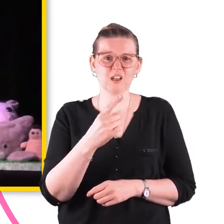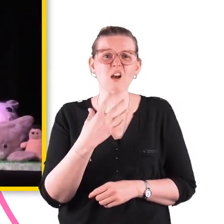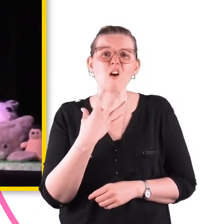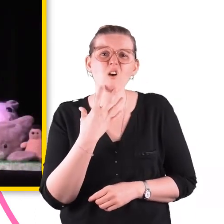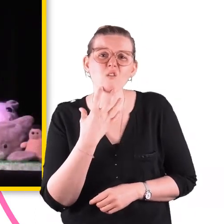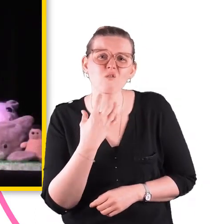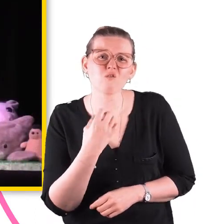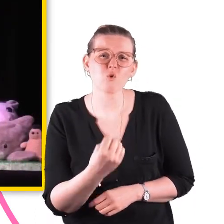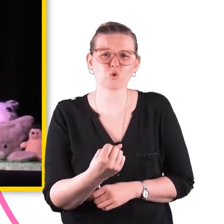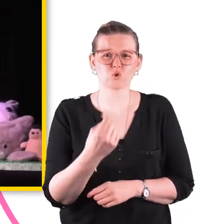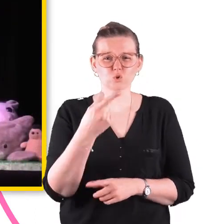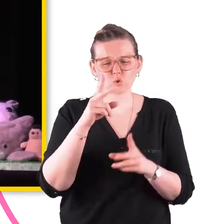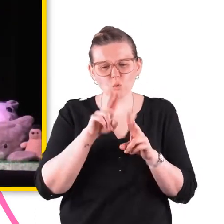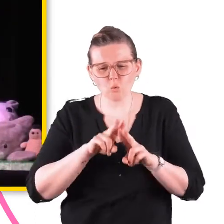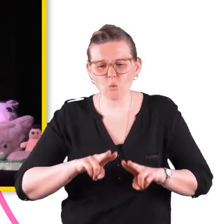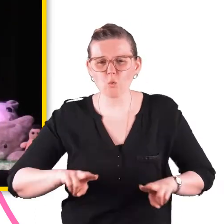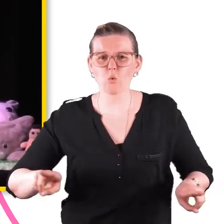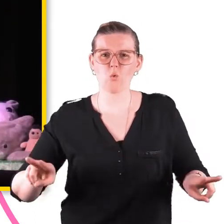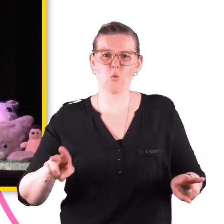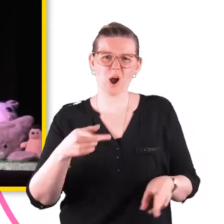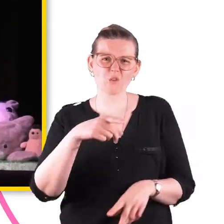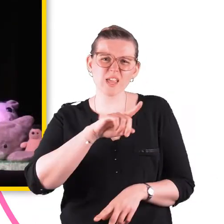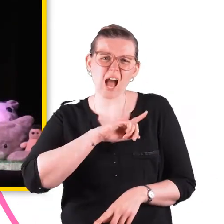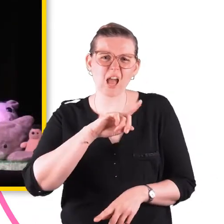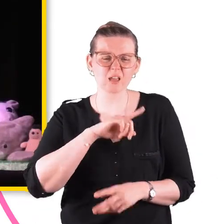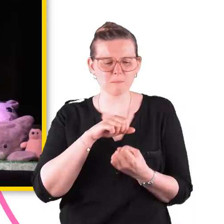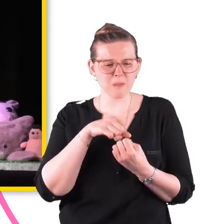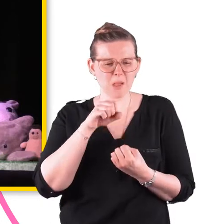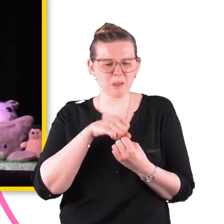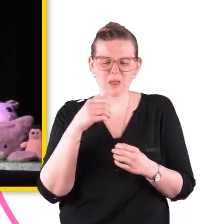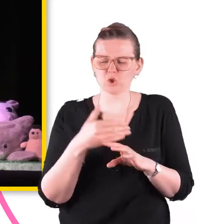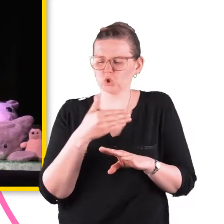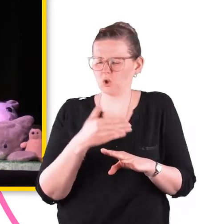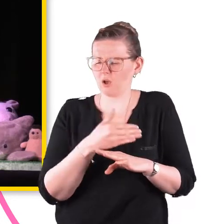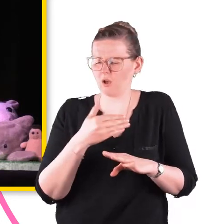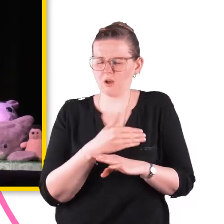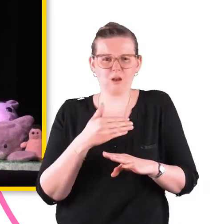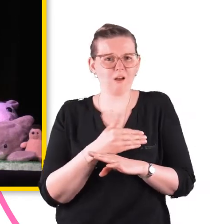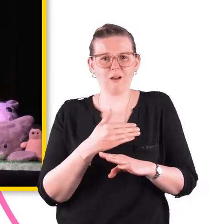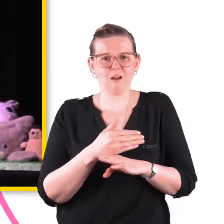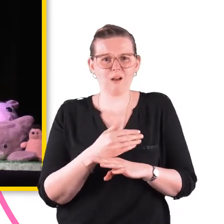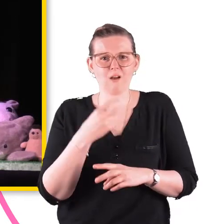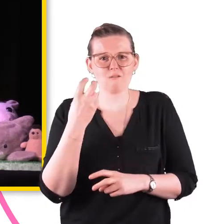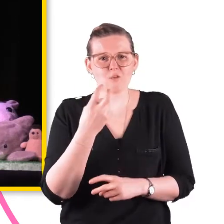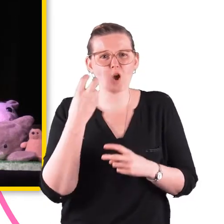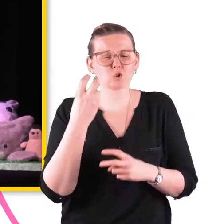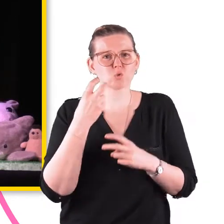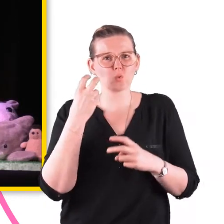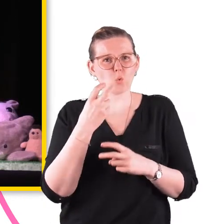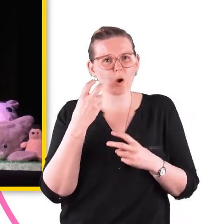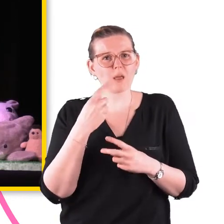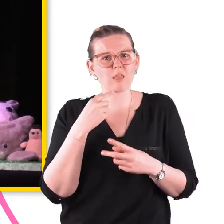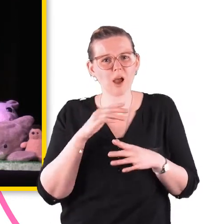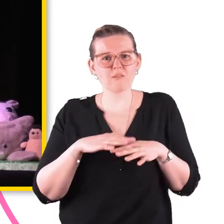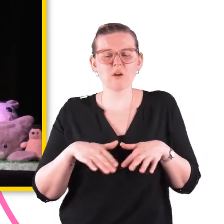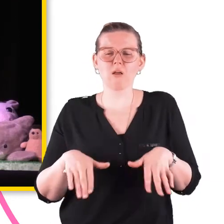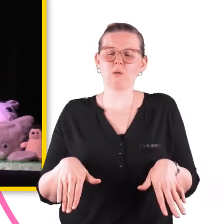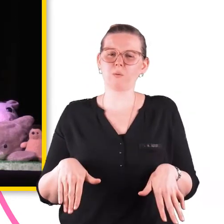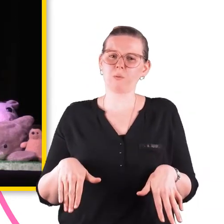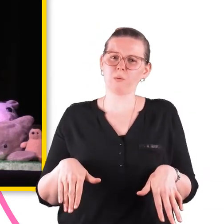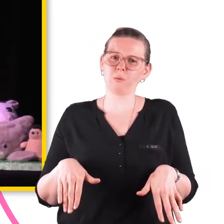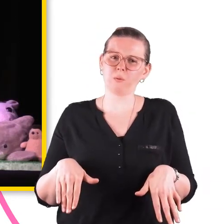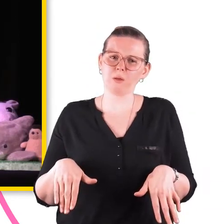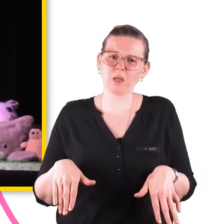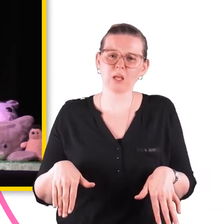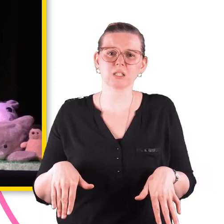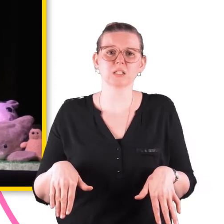Ziege mäckt jetzt ihre Ruhe, sie stört sogar ihr eigenes Meckern. Sie sucht ihre schlaffen Metze, zum Putzen ist noch